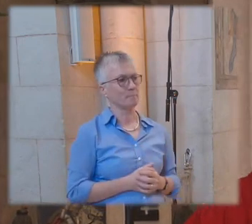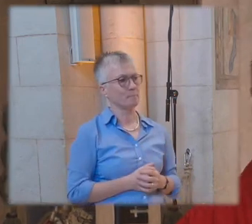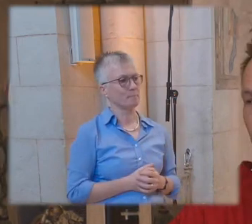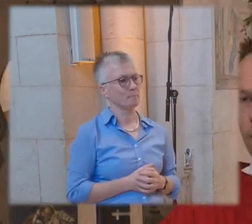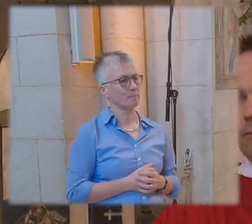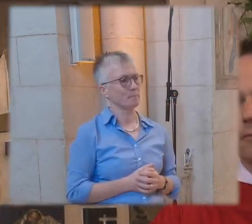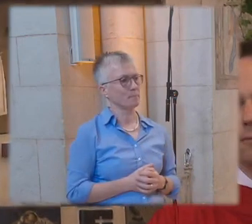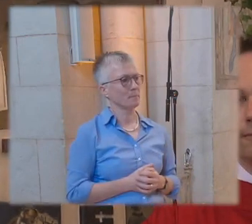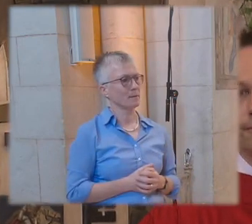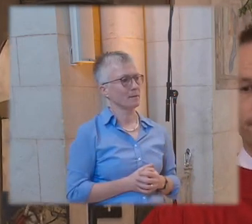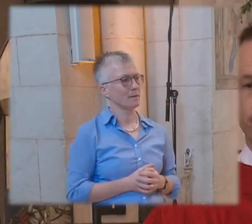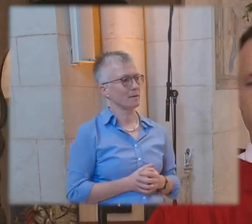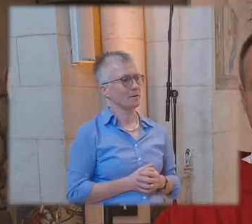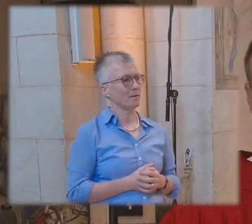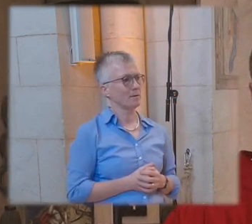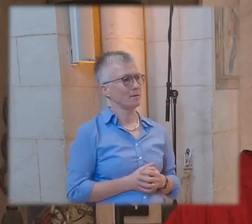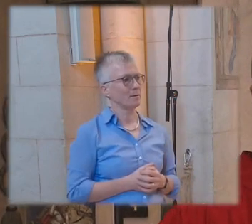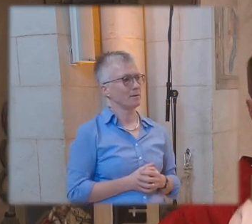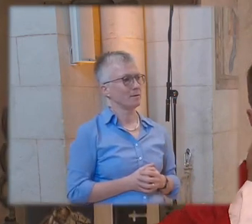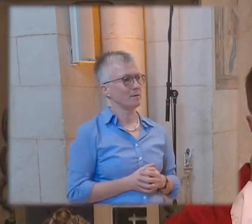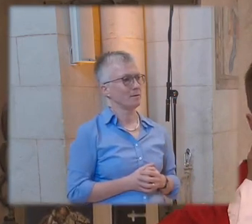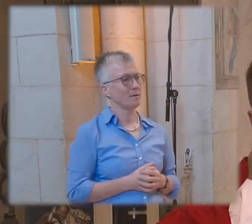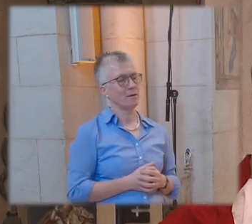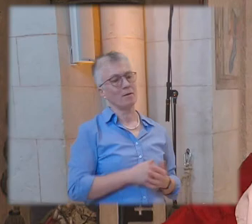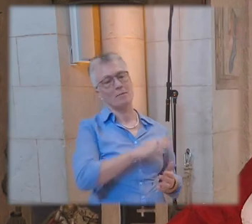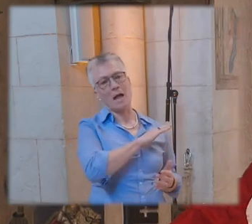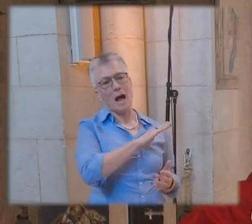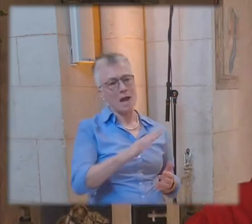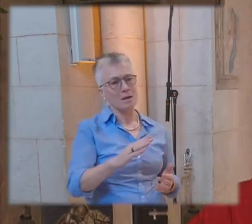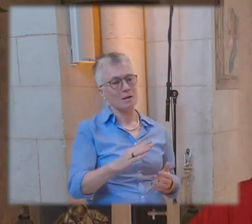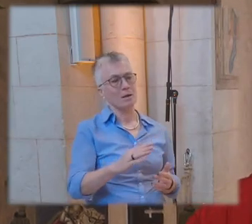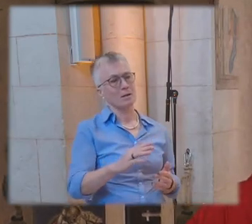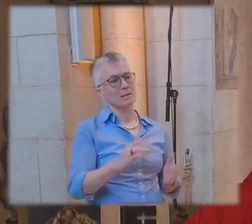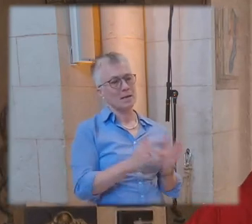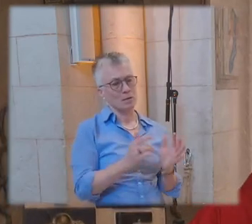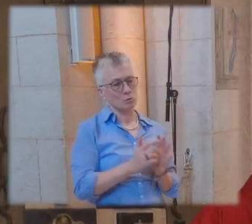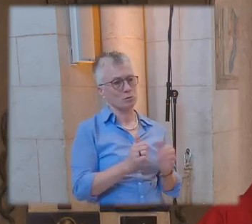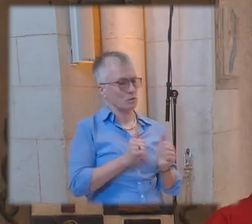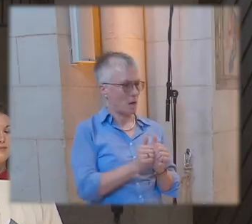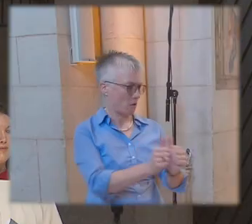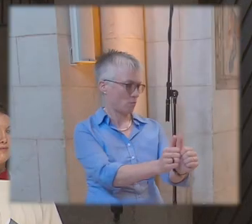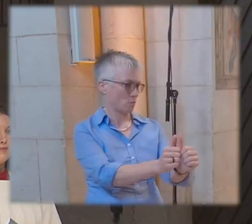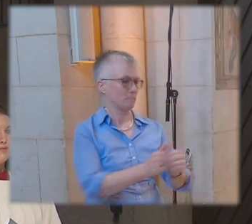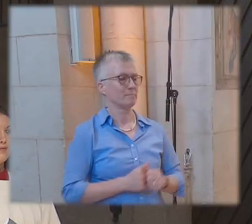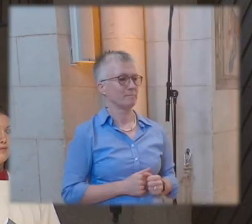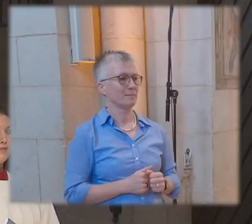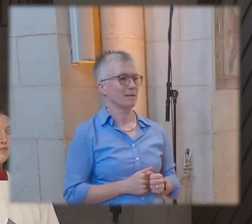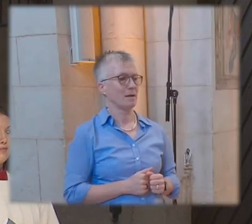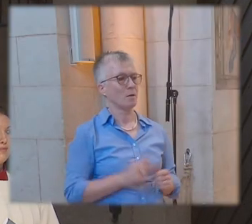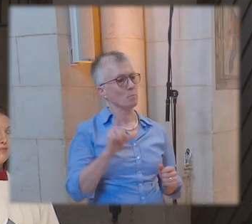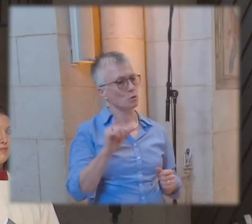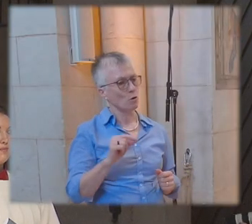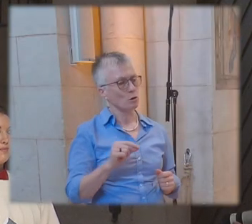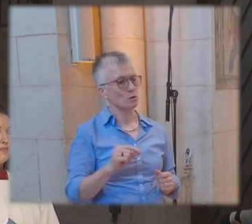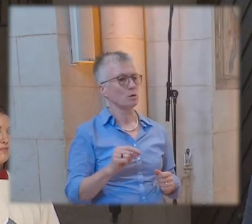alle. Wir alle sind in die Nachfolge gerufen und in der Nachfolge des Herrn selig, heilig